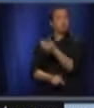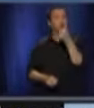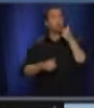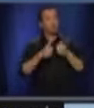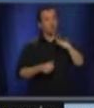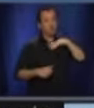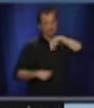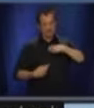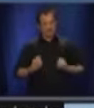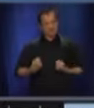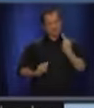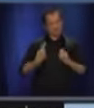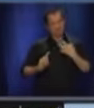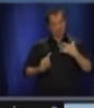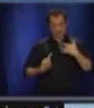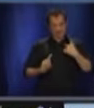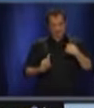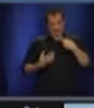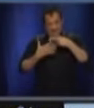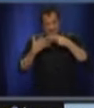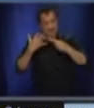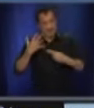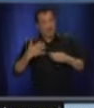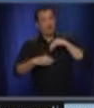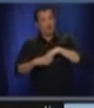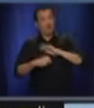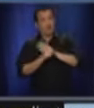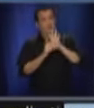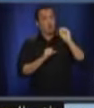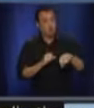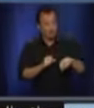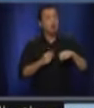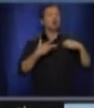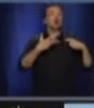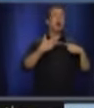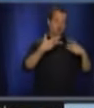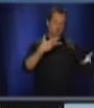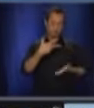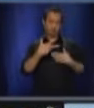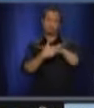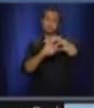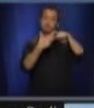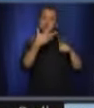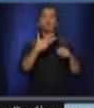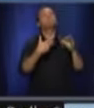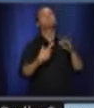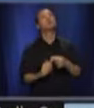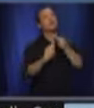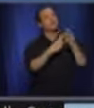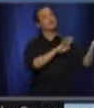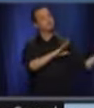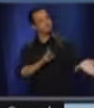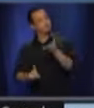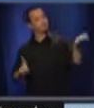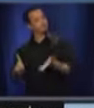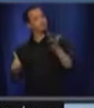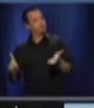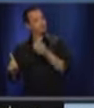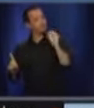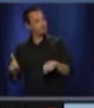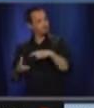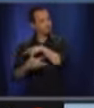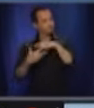c'est important, là, je prends un arrêt, il faut vraiment qu'on priorise les personnes qui ont un cas